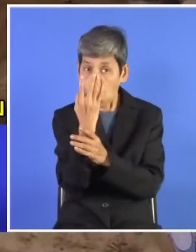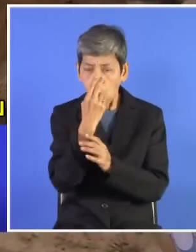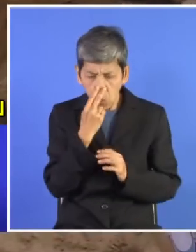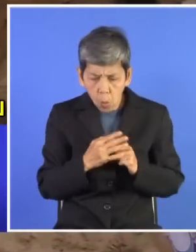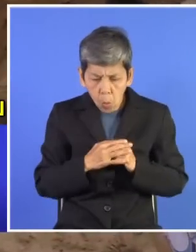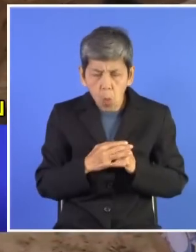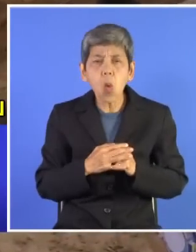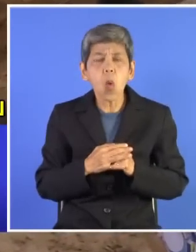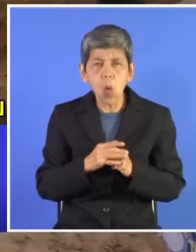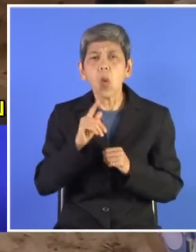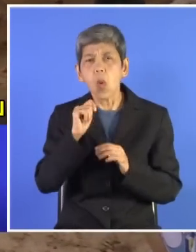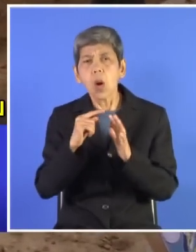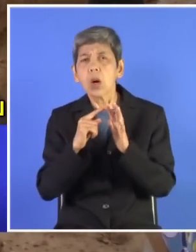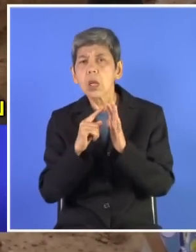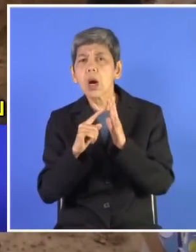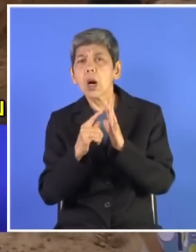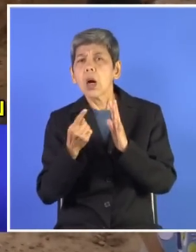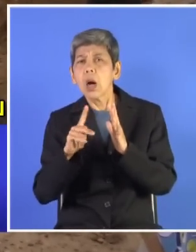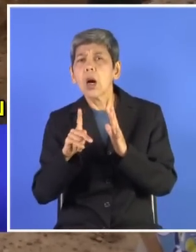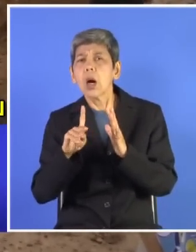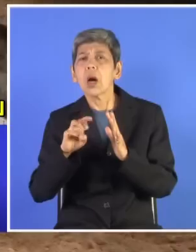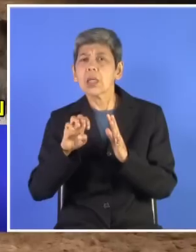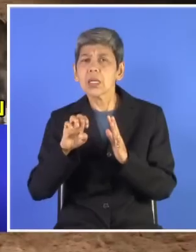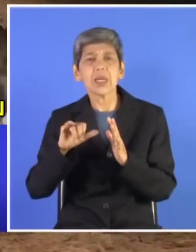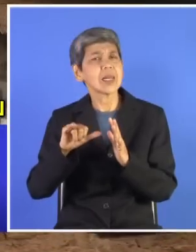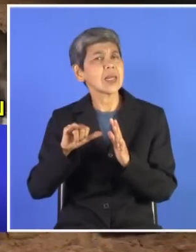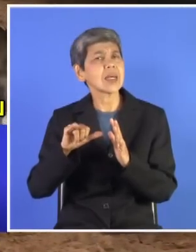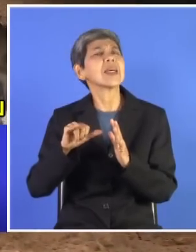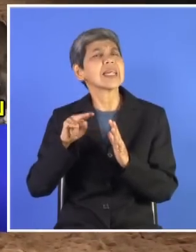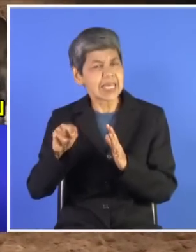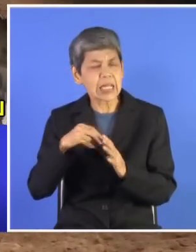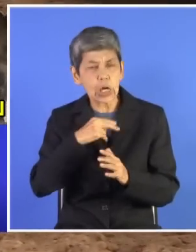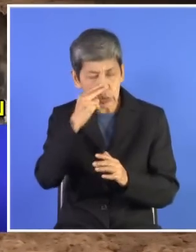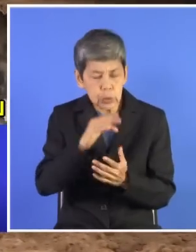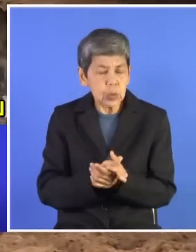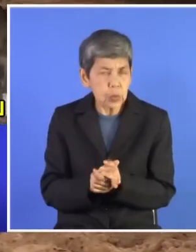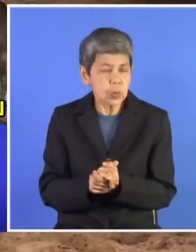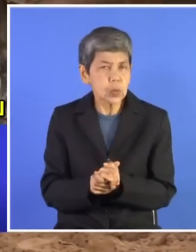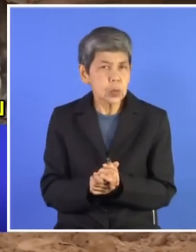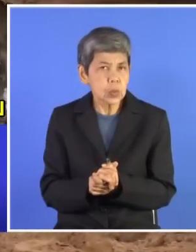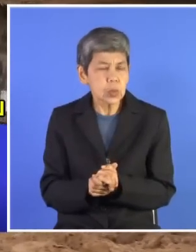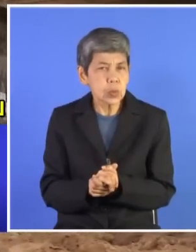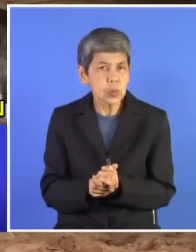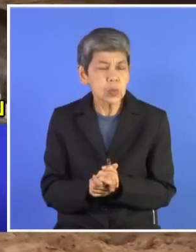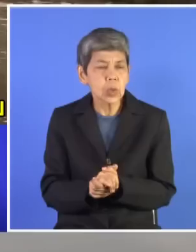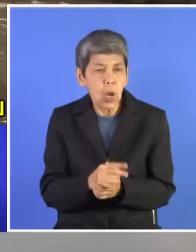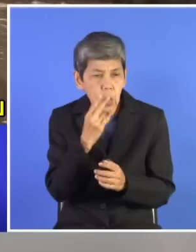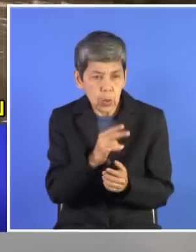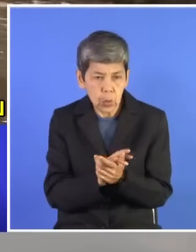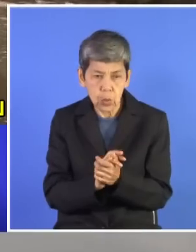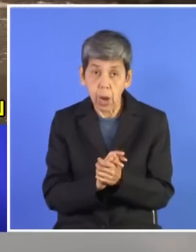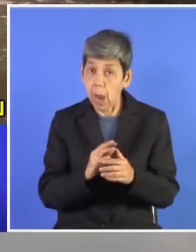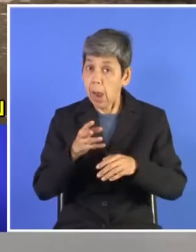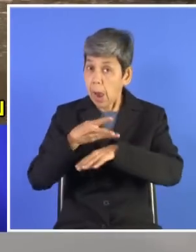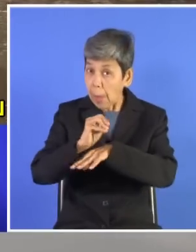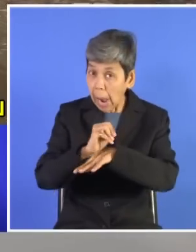ๆ เออนี่นะฮะดูทำไมก็ไม่รู้ใกล้ๆเออ ไ ป จะเห็นได้เปล่า เตรียมอาจจะเตรียมไว้อยู ่เห็นลวดลายของเนื้อไ